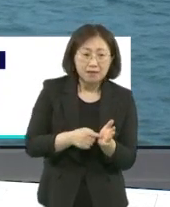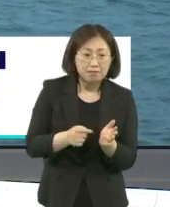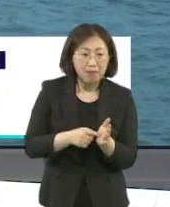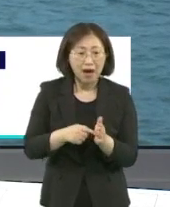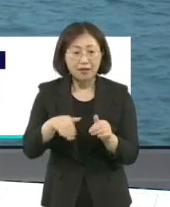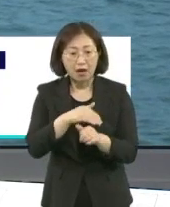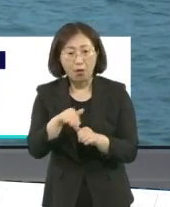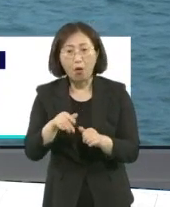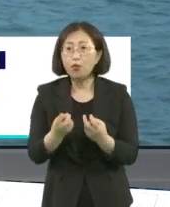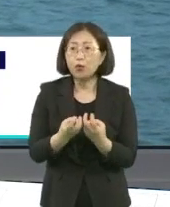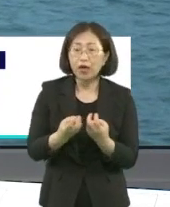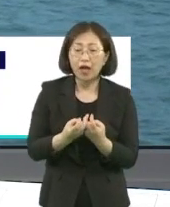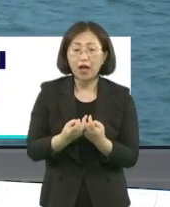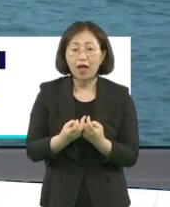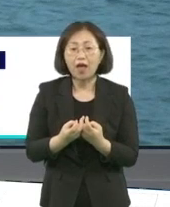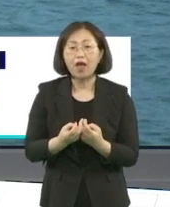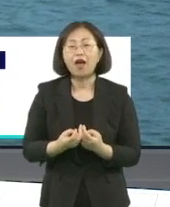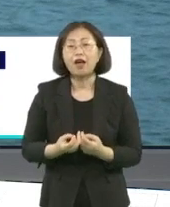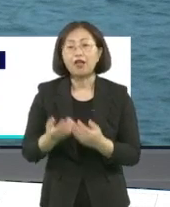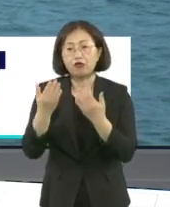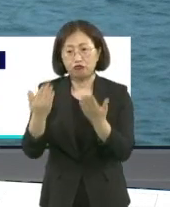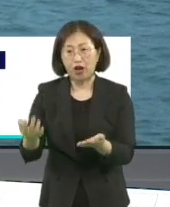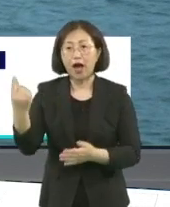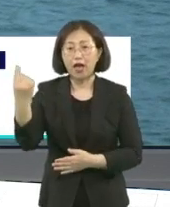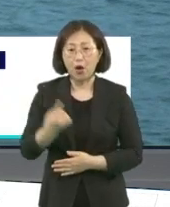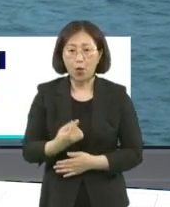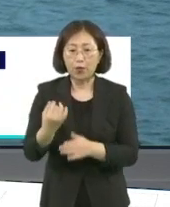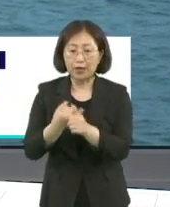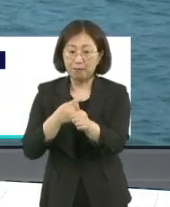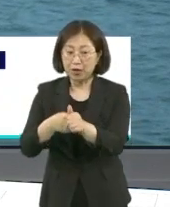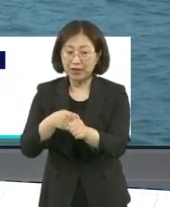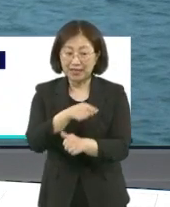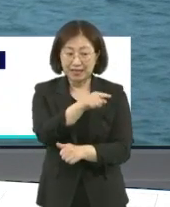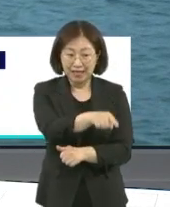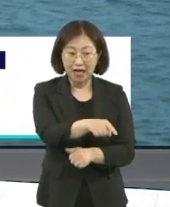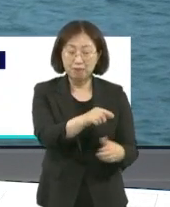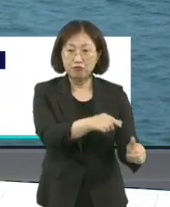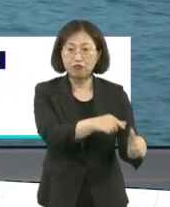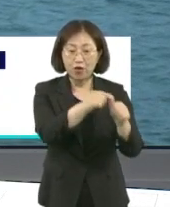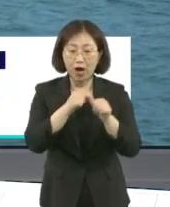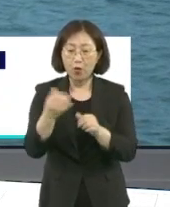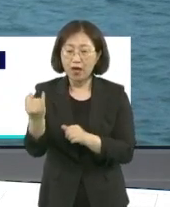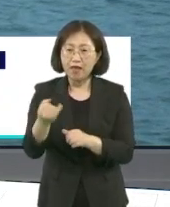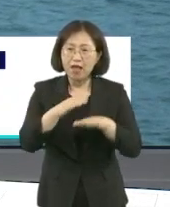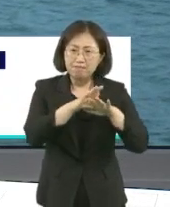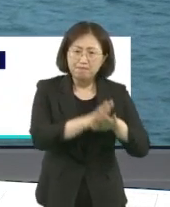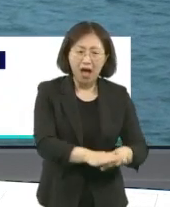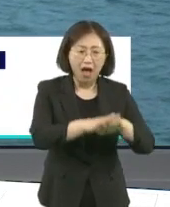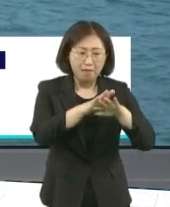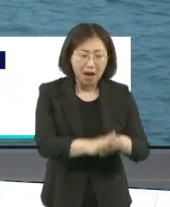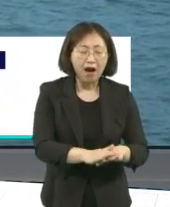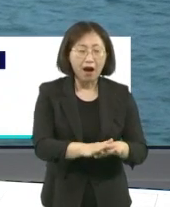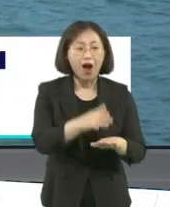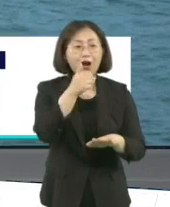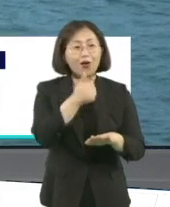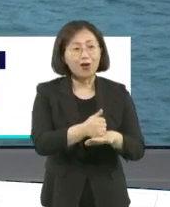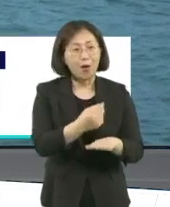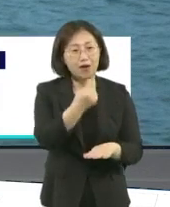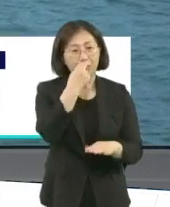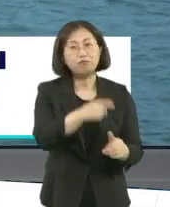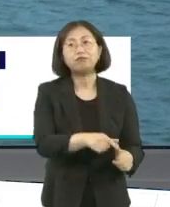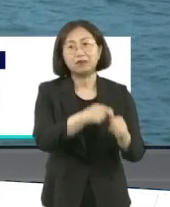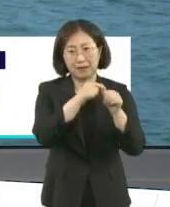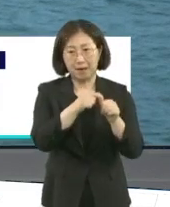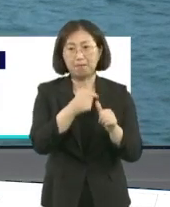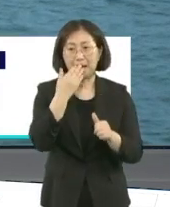이 상황에서 휴가를 떠났던 가족 중 남편이 관광객을 구조하고 부인이 응급조치를 해 소중한 생명을 지킬 수